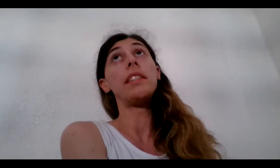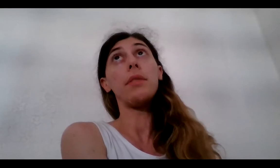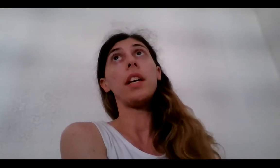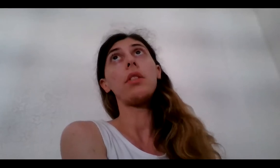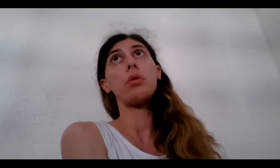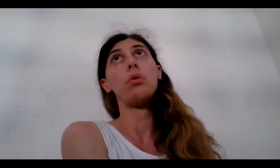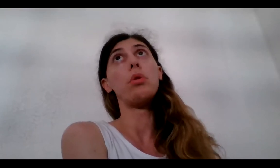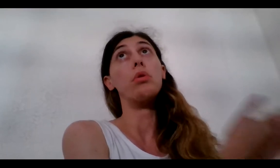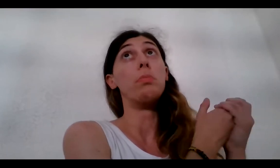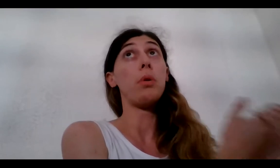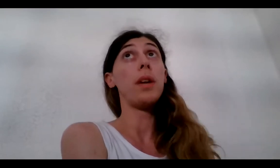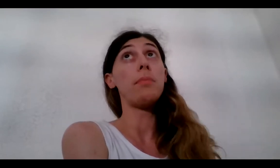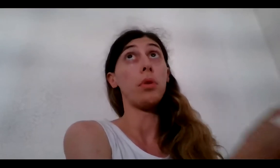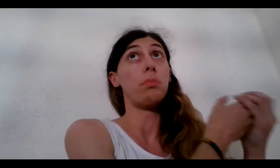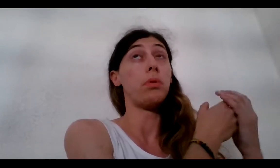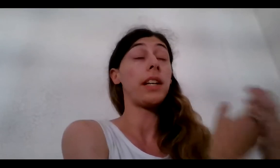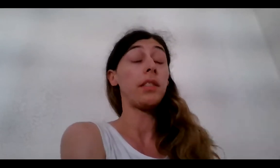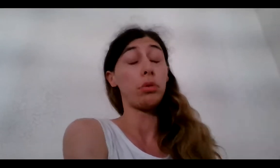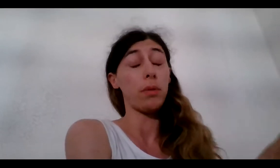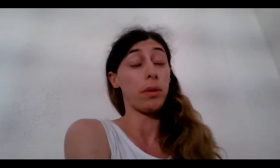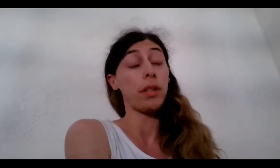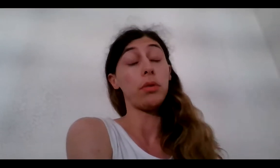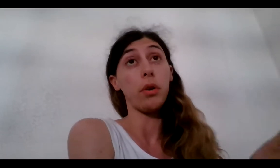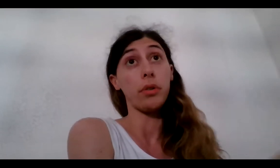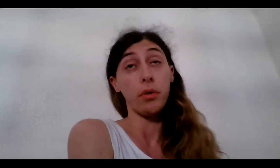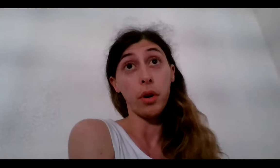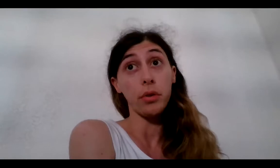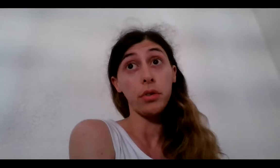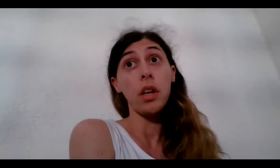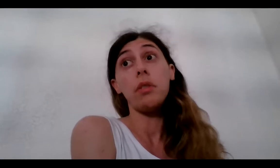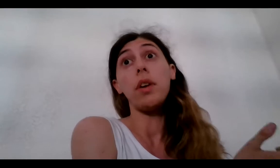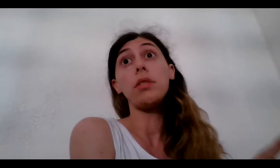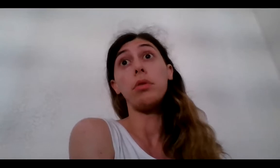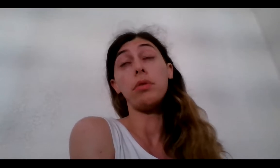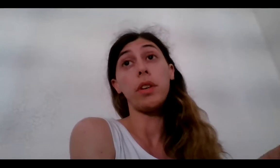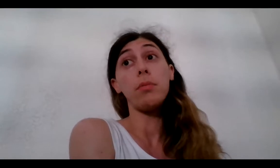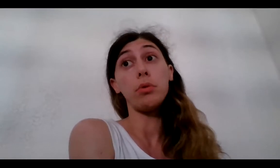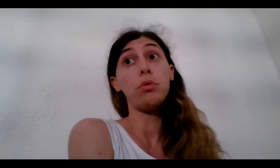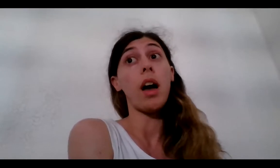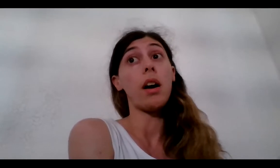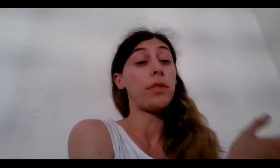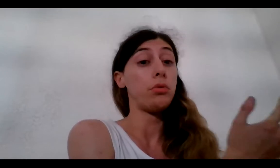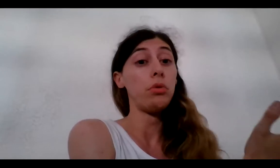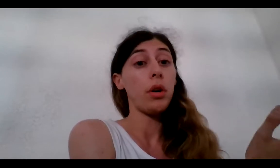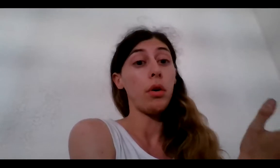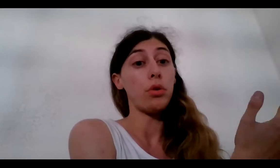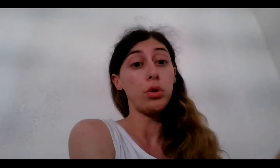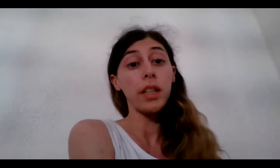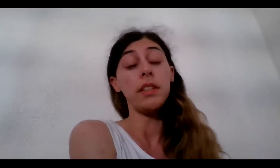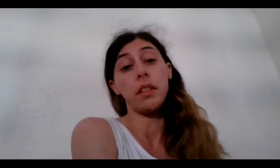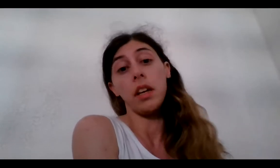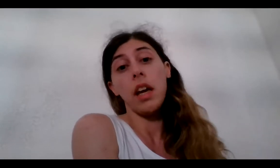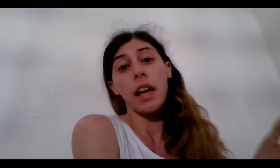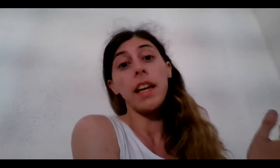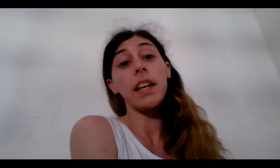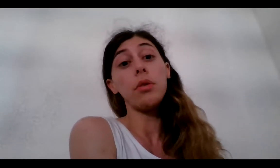il s'avère que le problème pour l'accès aux soins pour les personnes trans en France va être vraiment dû à un verrou